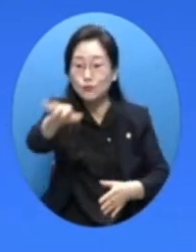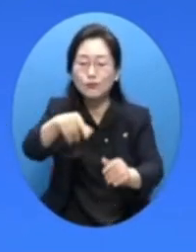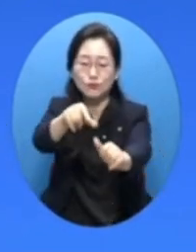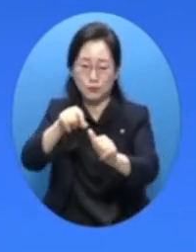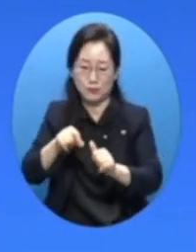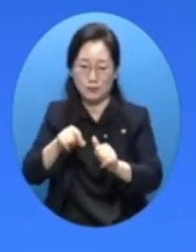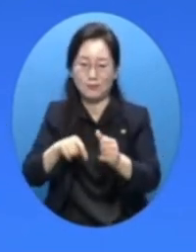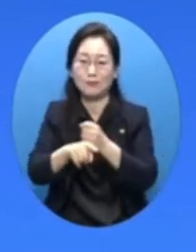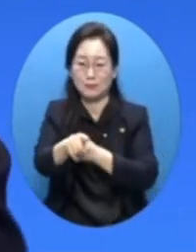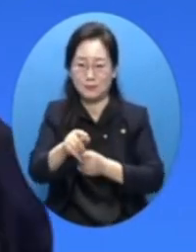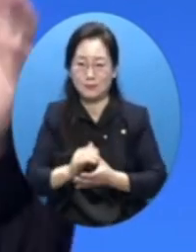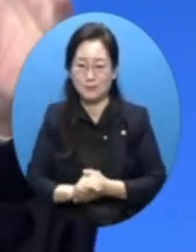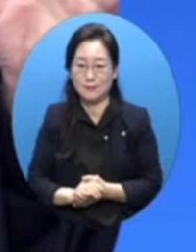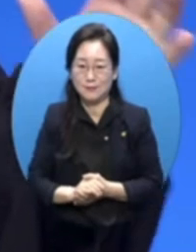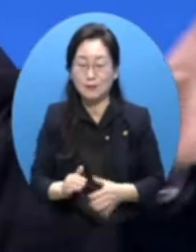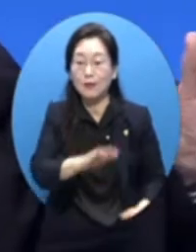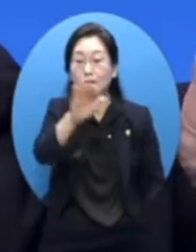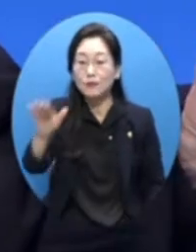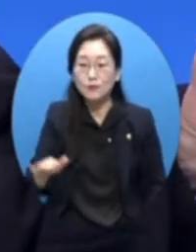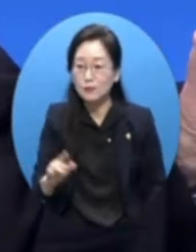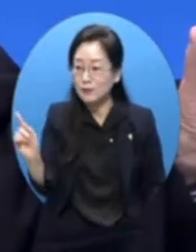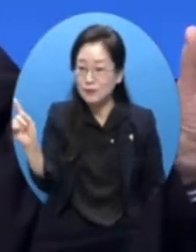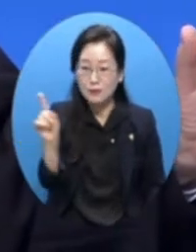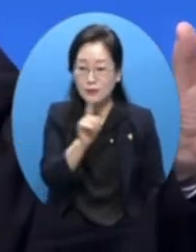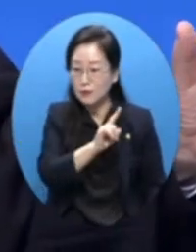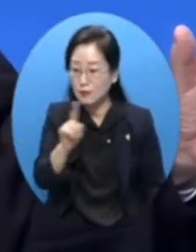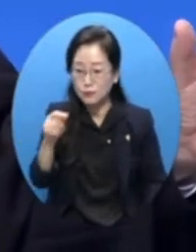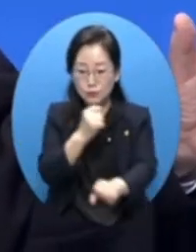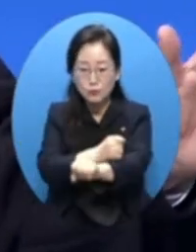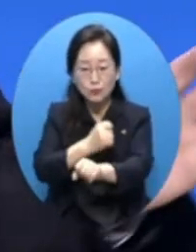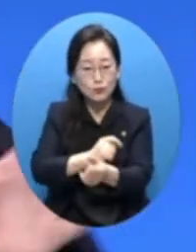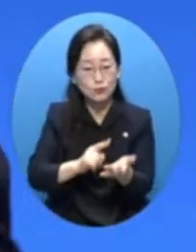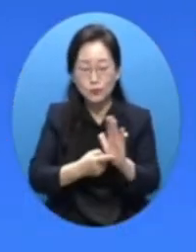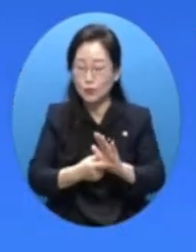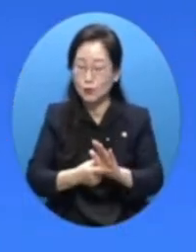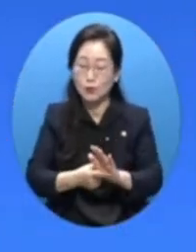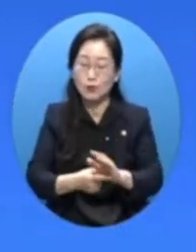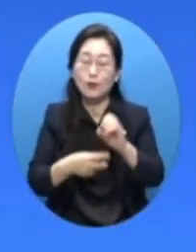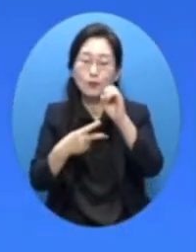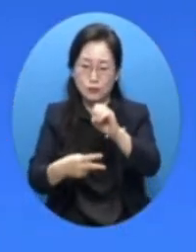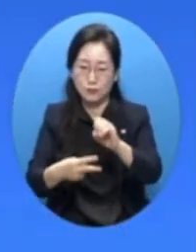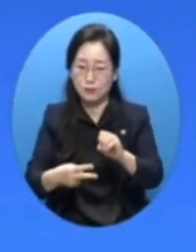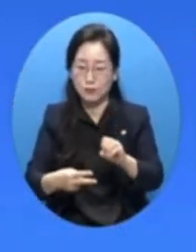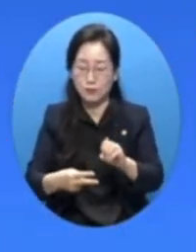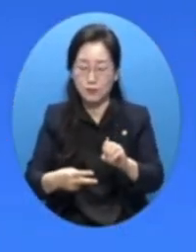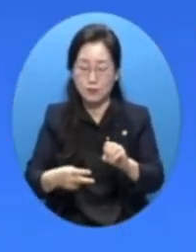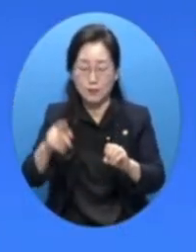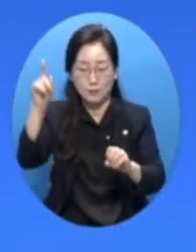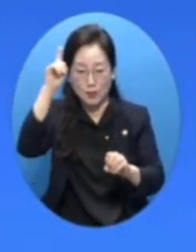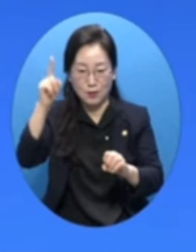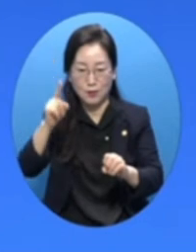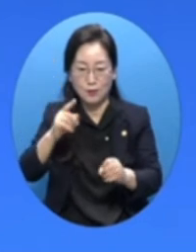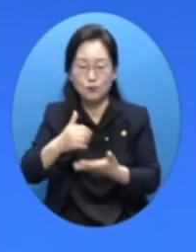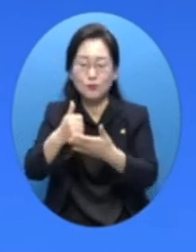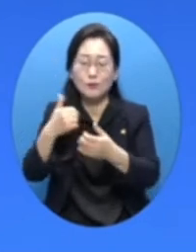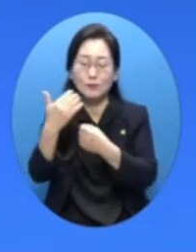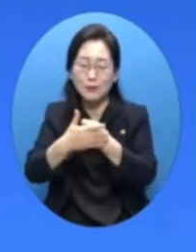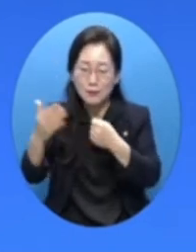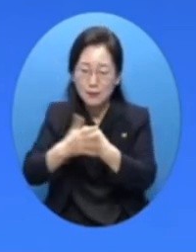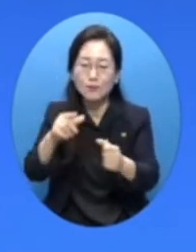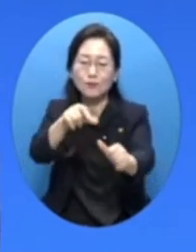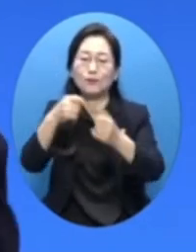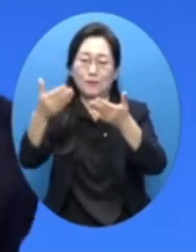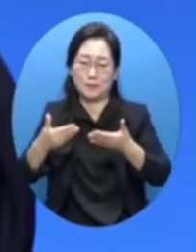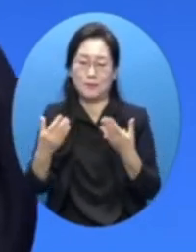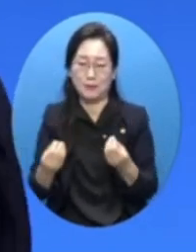주신 것입니다. 우리는 아무 공로 없으나 전적인 주님의 은혜로 구원을 받은 것입니다. 주님 우리를